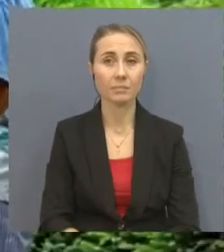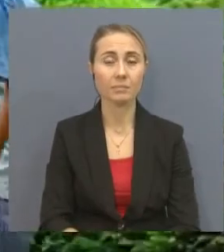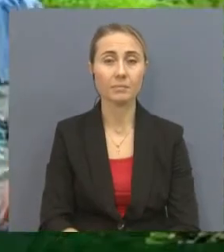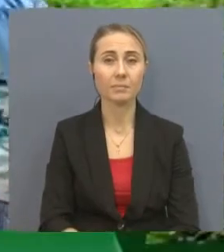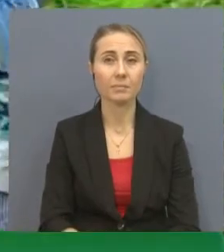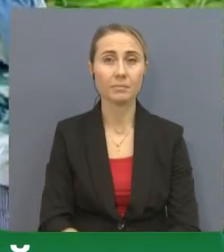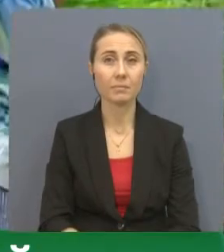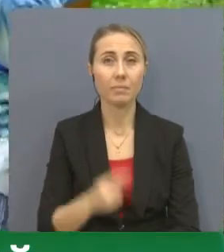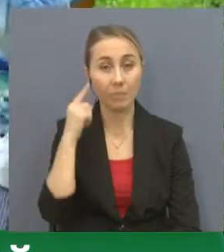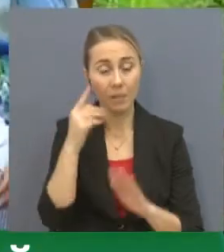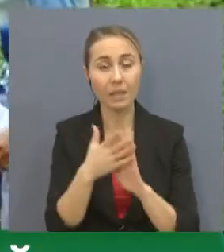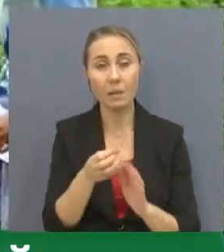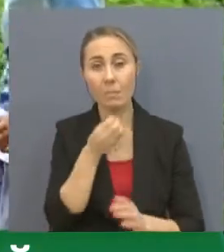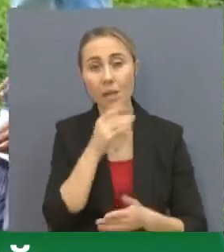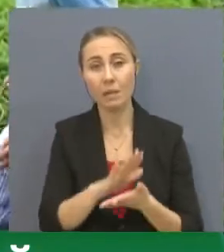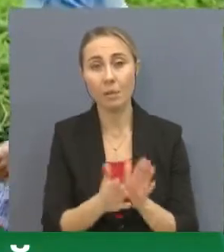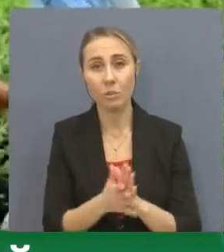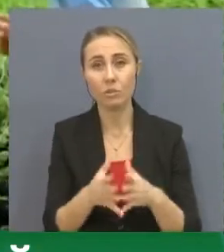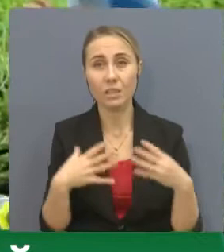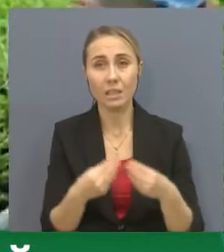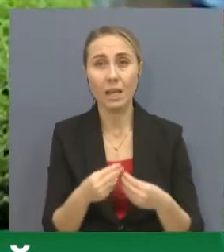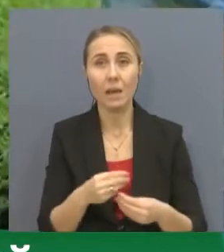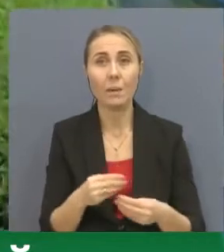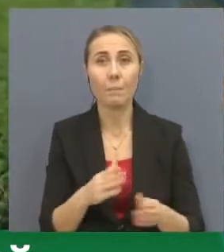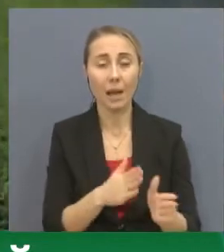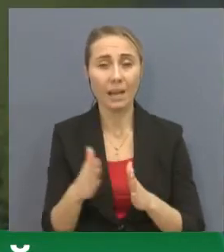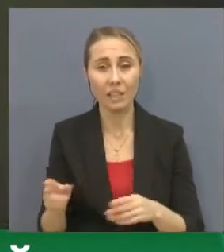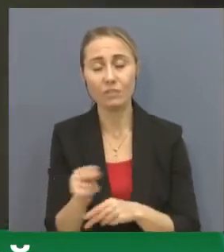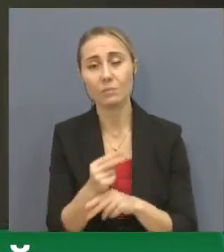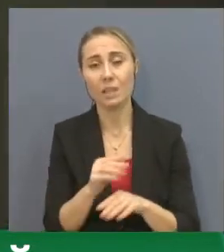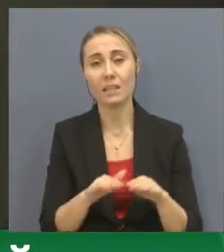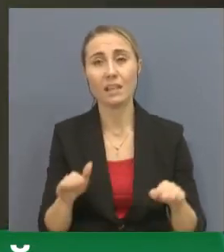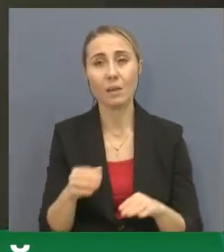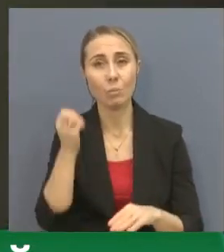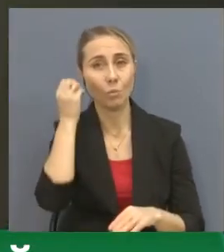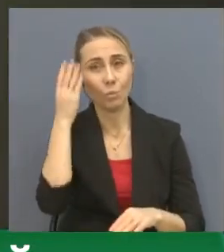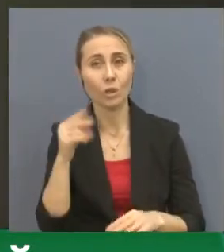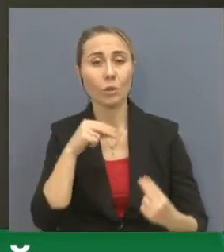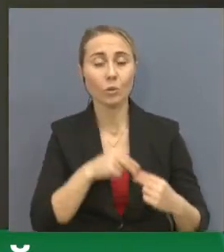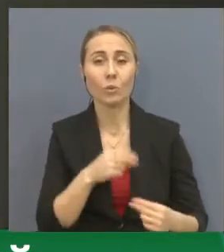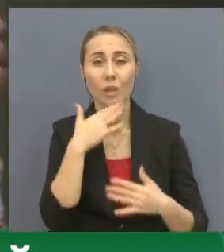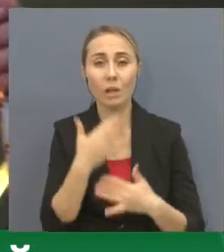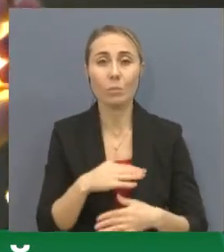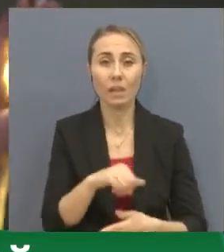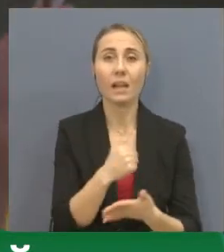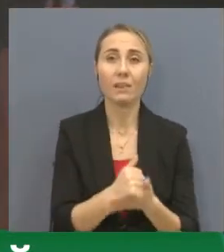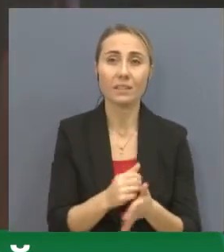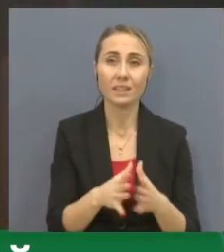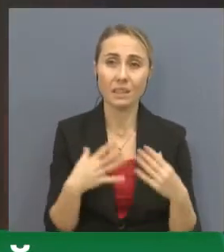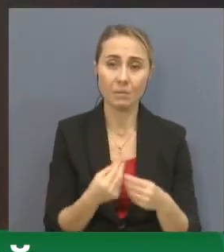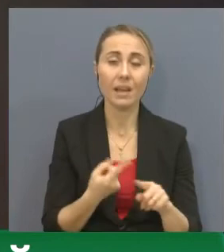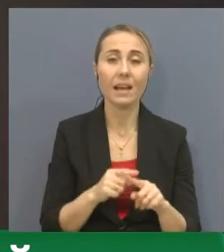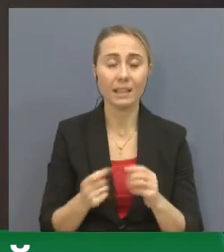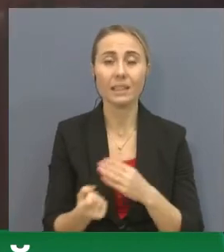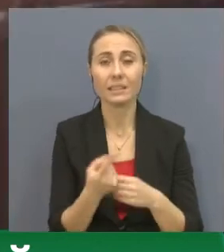разумеется благополучие семьи упорядоченное воспитание детей зависит от мудрости и трудолюбия главы семьи и это является